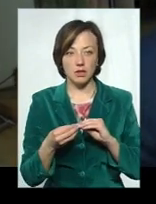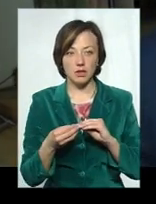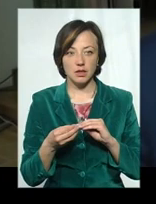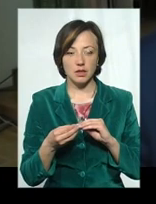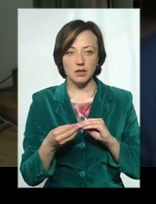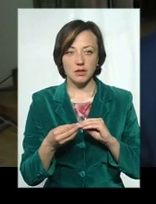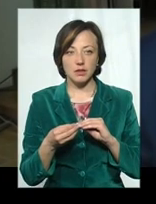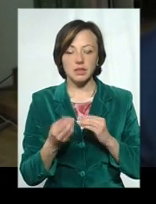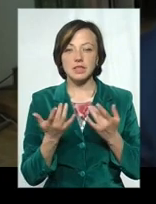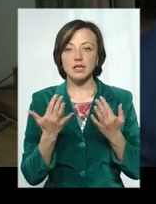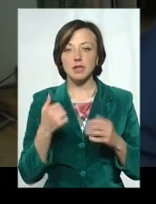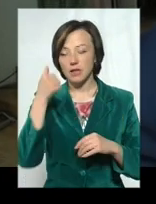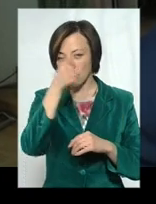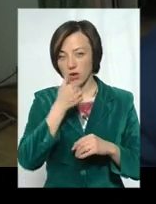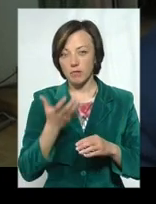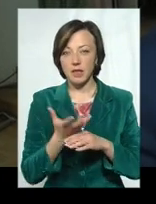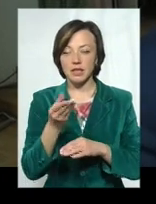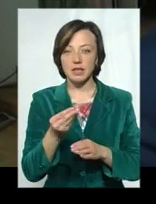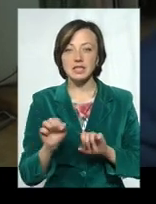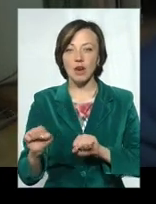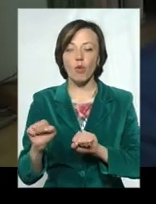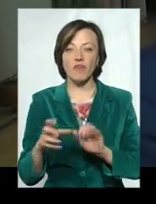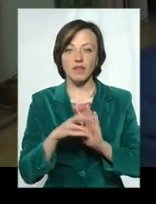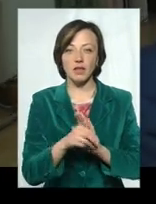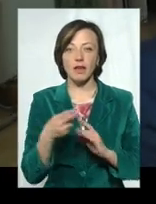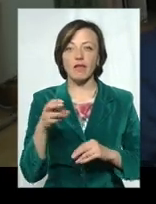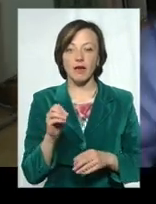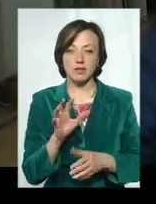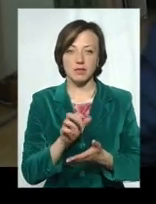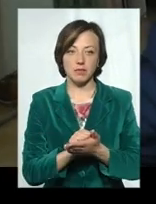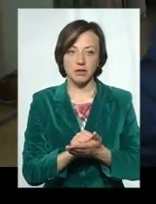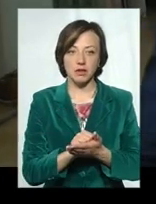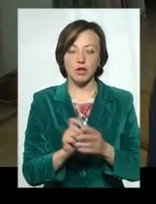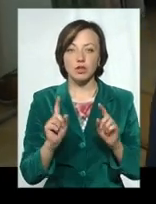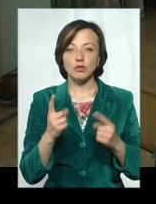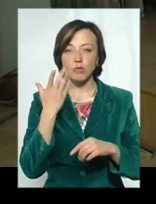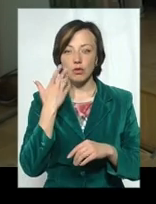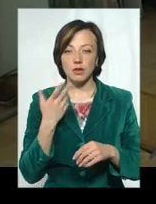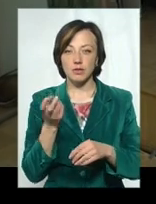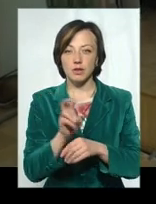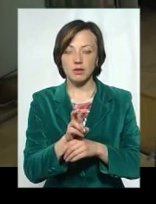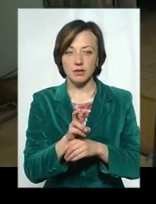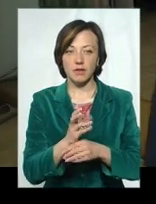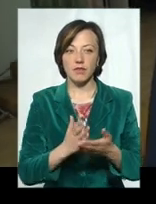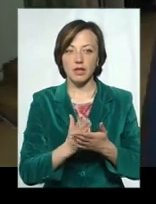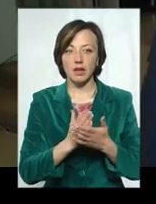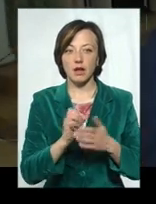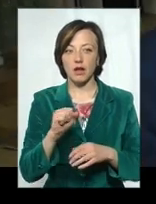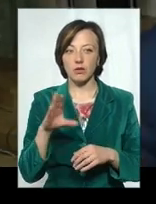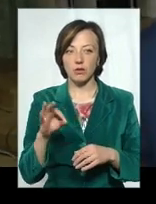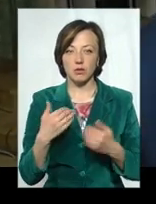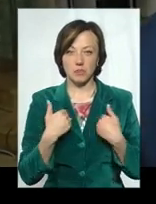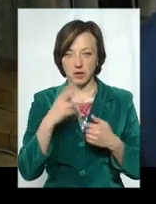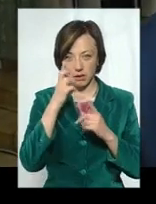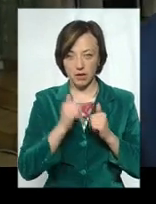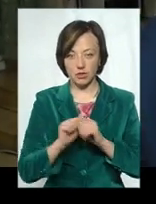як наслідок того, скільки років ви платили страхові внески, а не де ви займалися. Чому, коли прийдуть, наприклад, ветерани АТО і скажуть, там країну